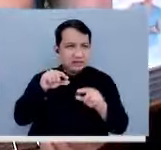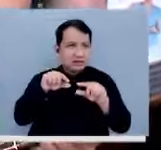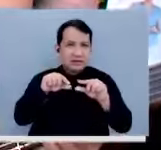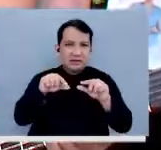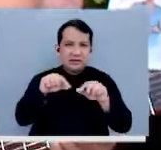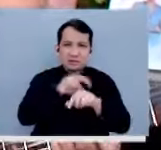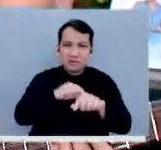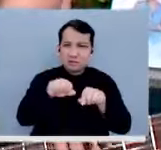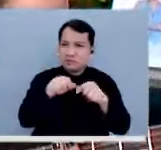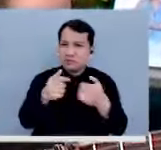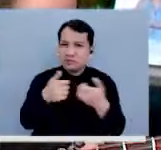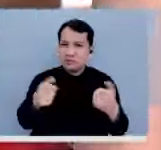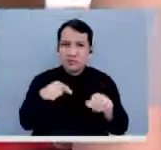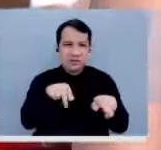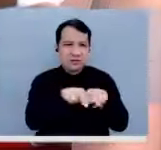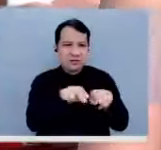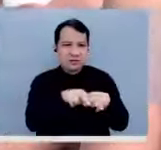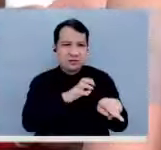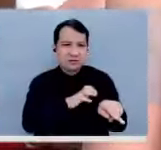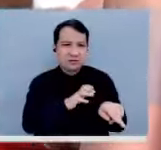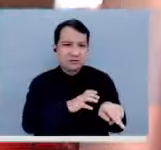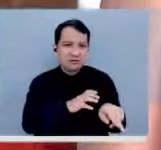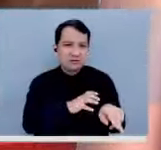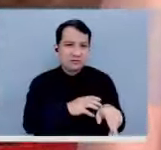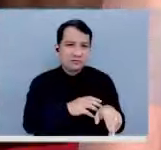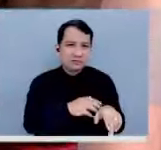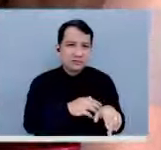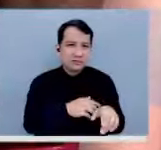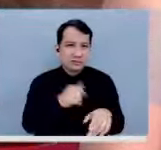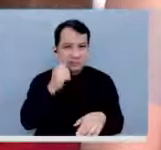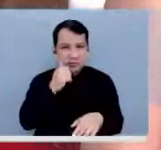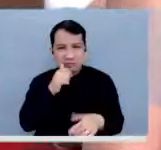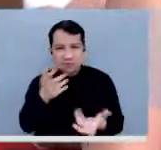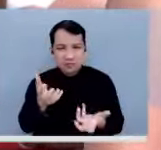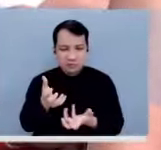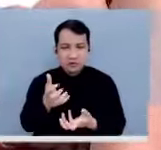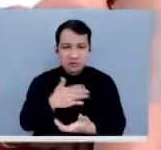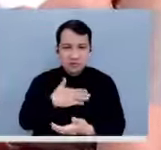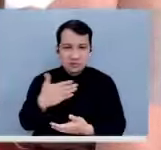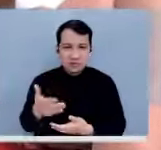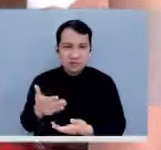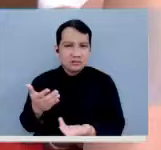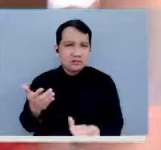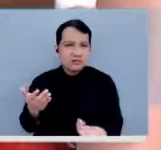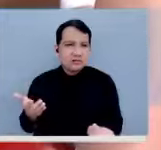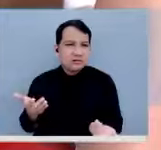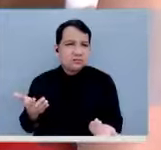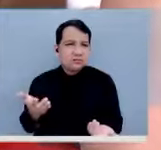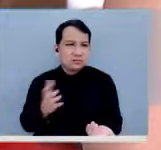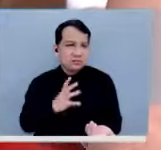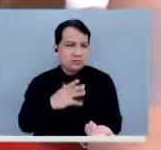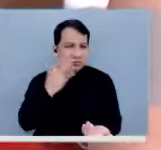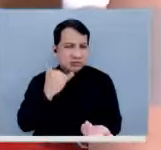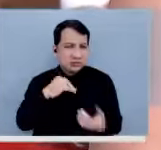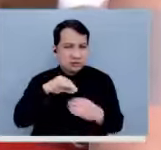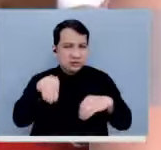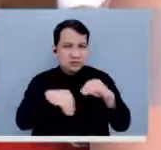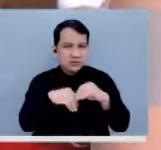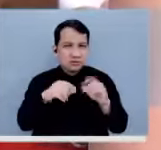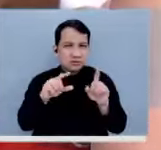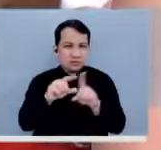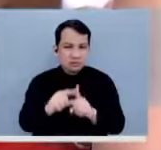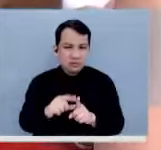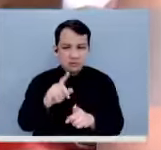makikita mo yung babae na nag-chase sa guy or yes. Sa girl o kung sino man ang gustuhan niya. So I'm like, oh nga no, why not use the word torpe